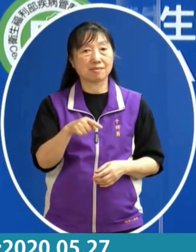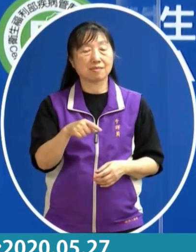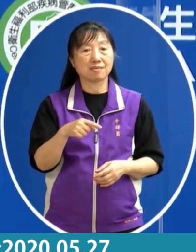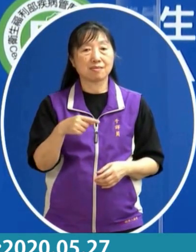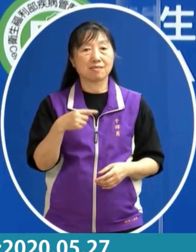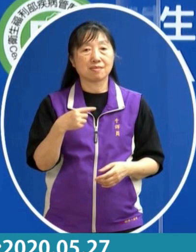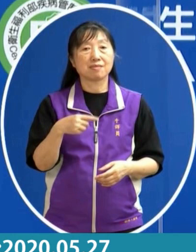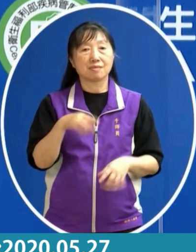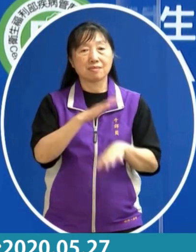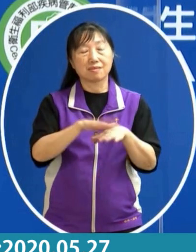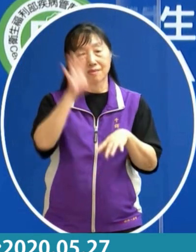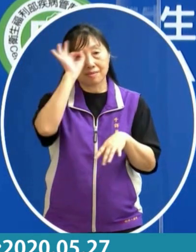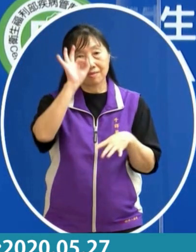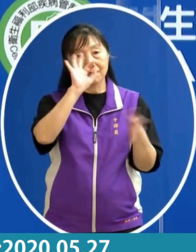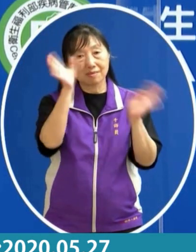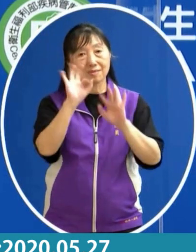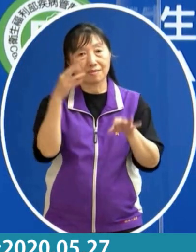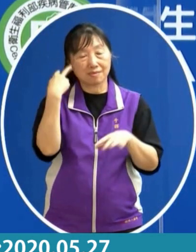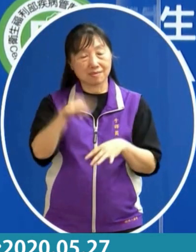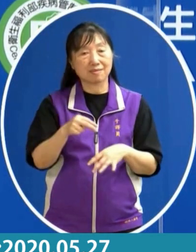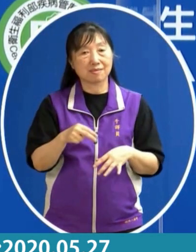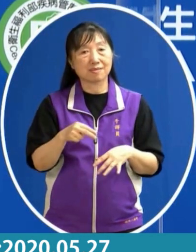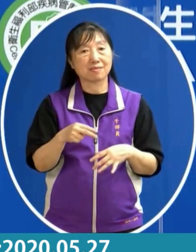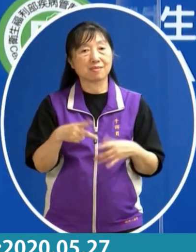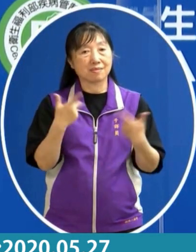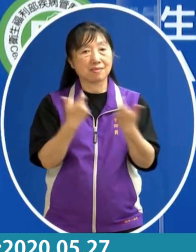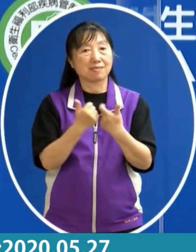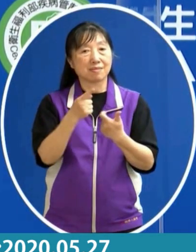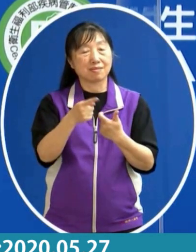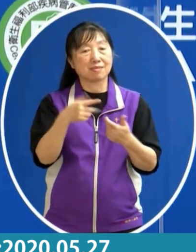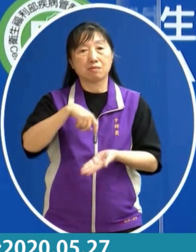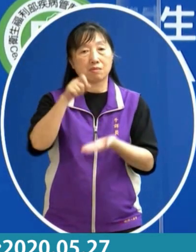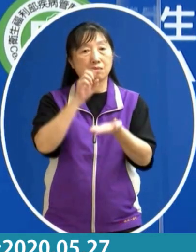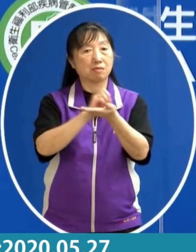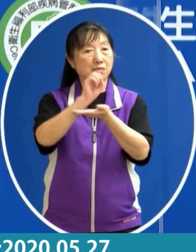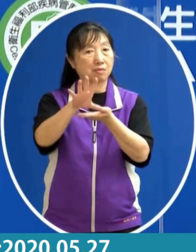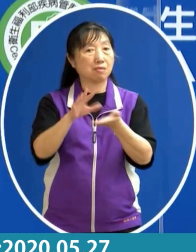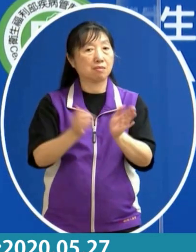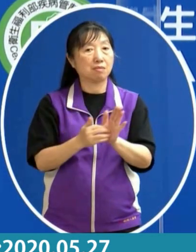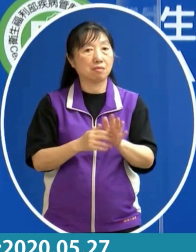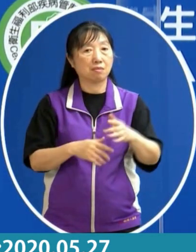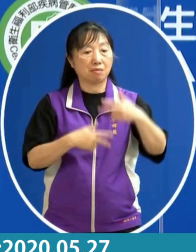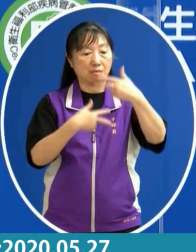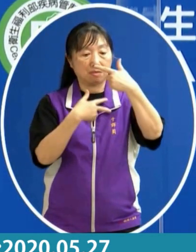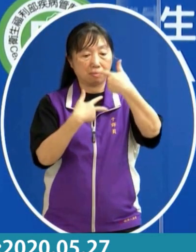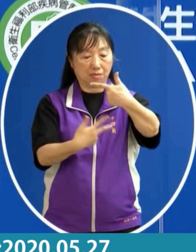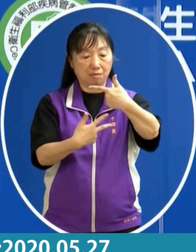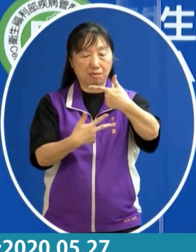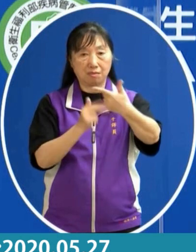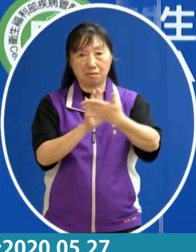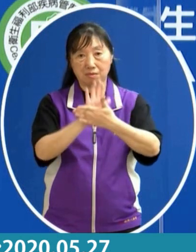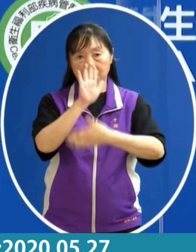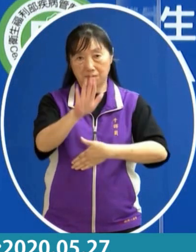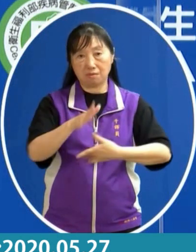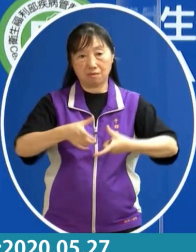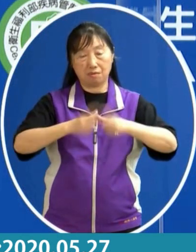是4个潜伏期之后，好，那我们大部分事情都解禁了。那6月7号之后，我们大概就